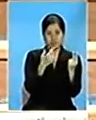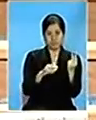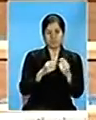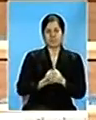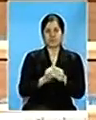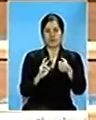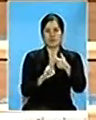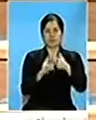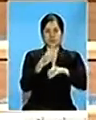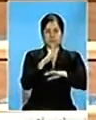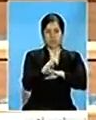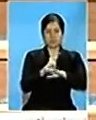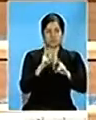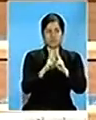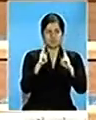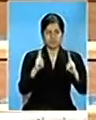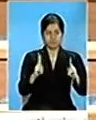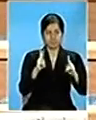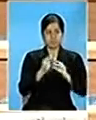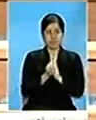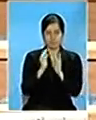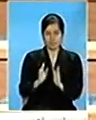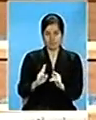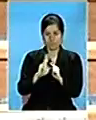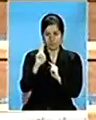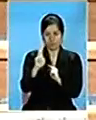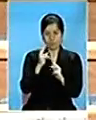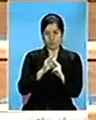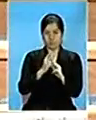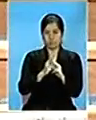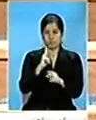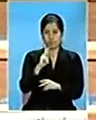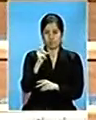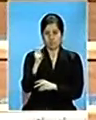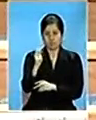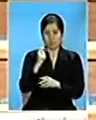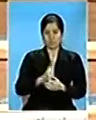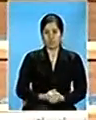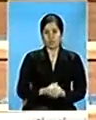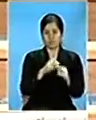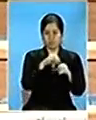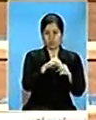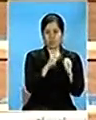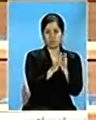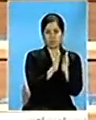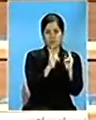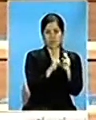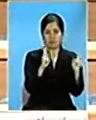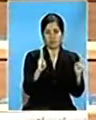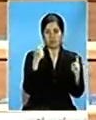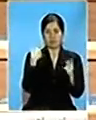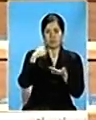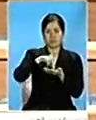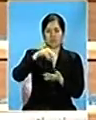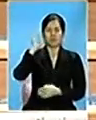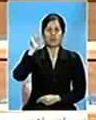ประธานกรรมธิการท่านที่สองคือท่านเกียรติอุดมเมนะสวัสดิ์ซึ่งอยู่ในกรรมธิการคณะนี้ก็ได้ลุกขึ้นอภิปร